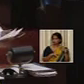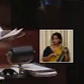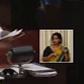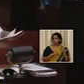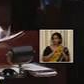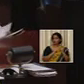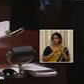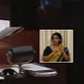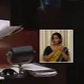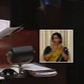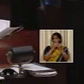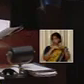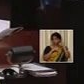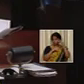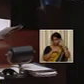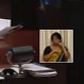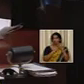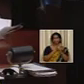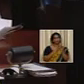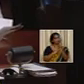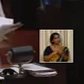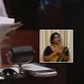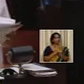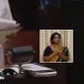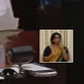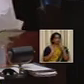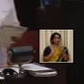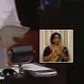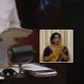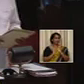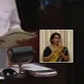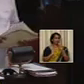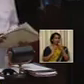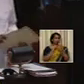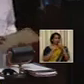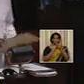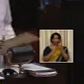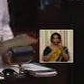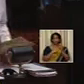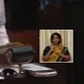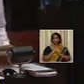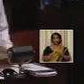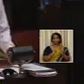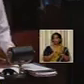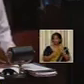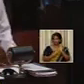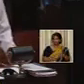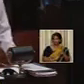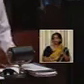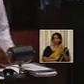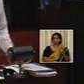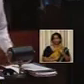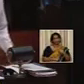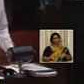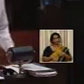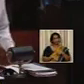පත් උසස් වීම් ලබා දීම, සීමිත තරඟ විභාගින් උසස් වීම් ලබා දීම ක්‍රියාත්මක කරන්න කටයුතු කරන්නයි කියලා මම